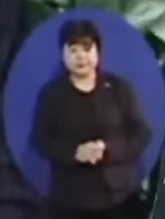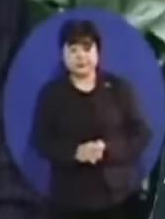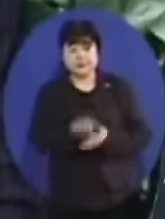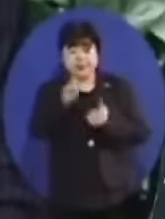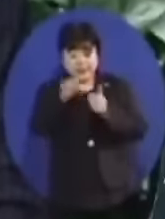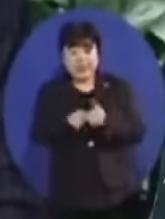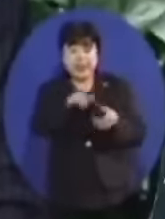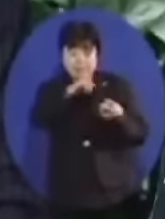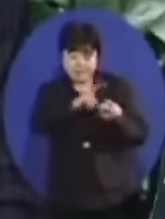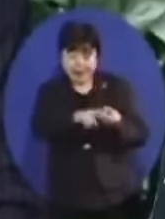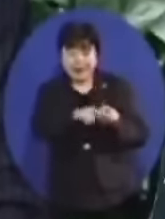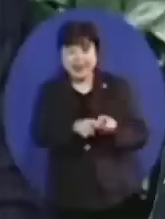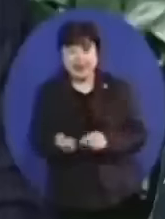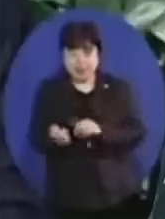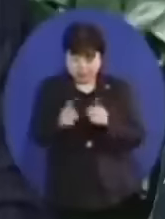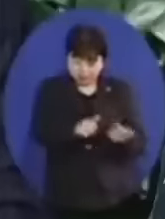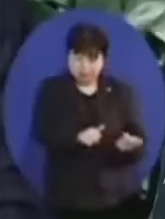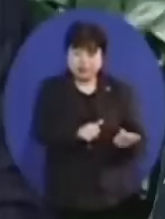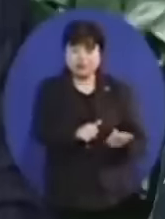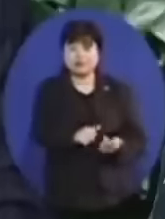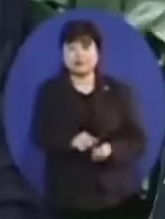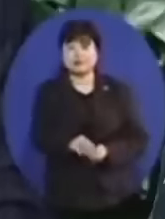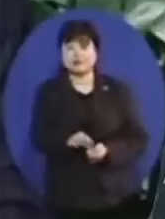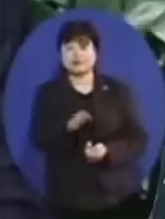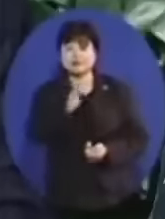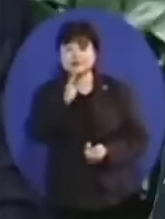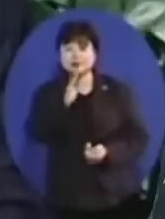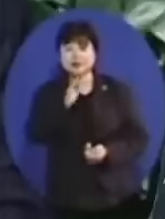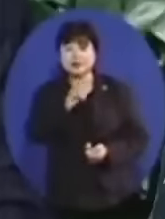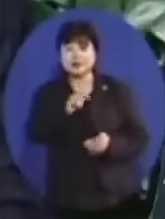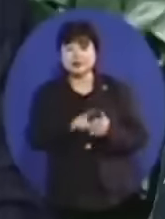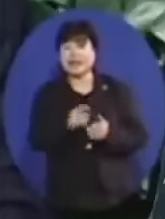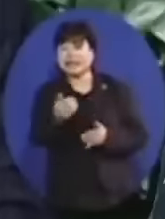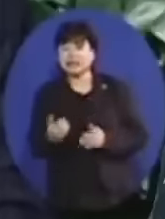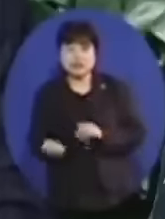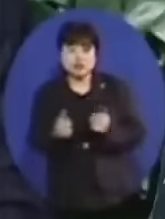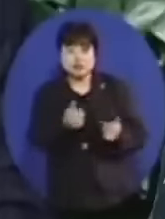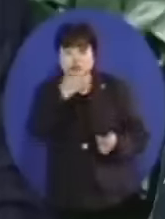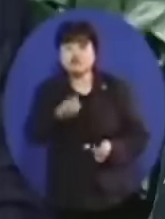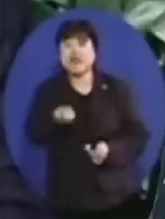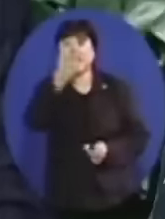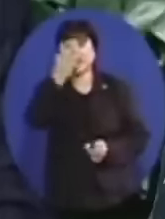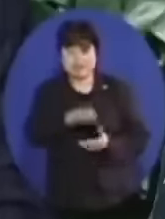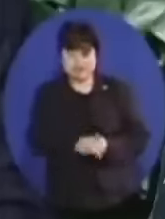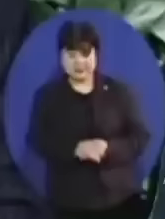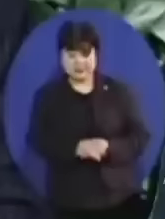때에 맞게 죽는 것이 정상적인 것입니다. 때가 이르기 전에 죽으면 그건 불행하고,